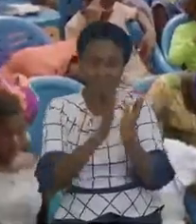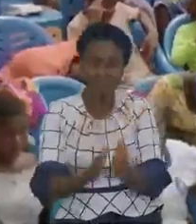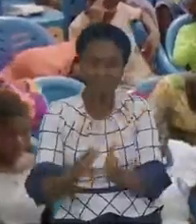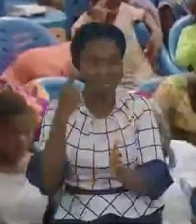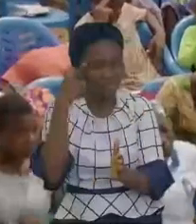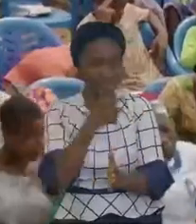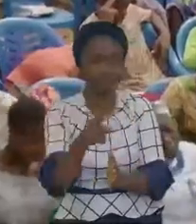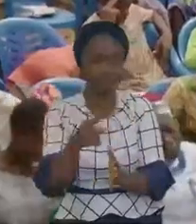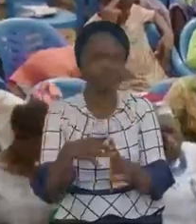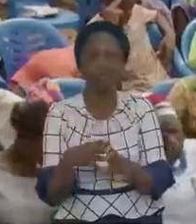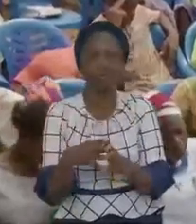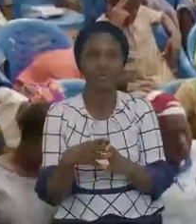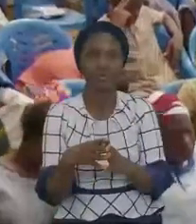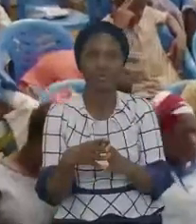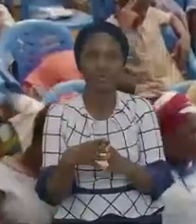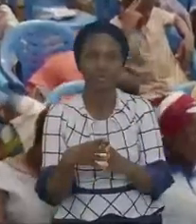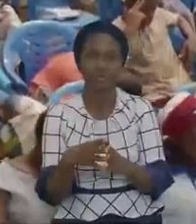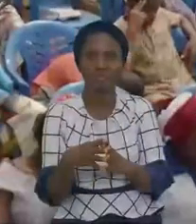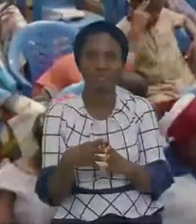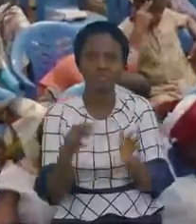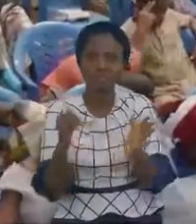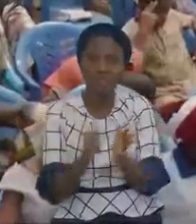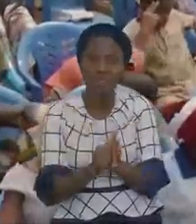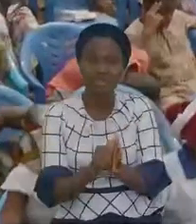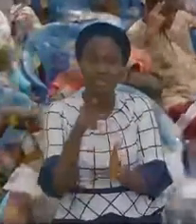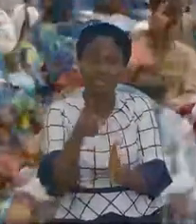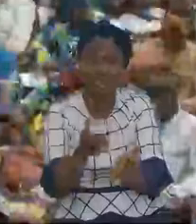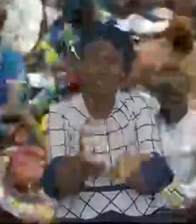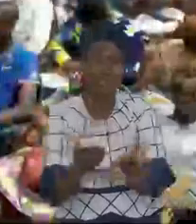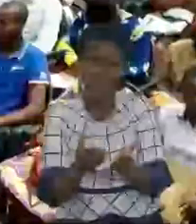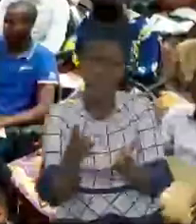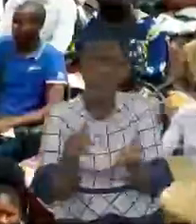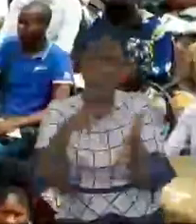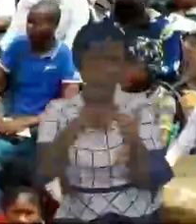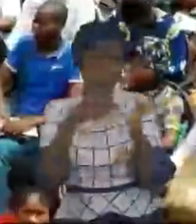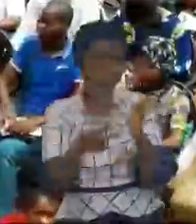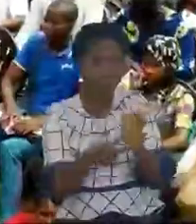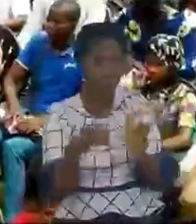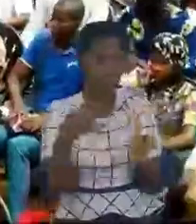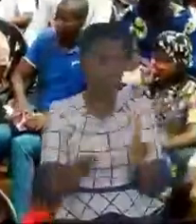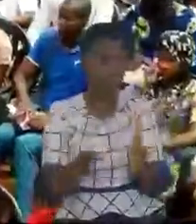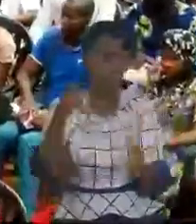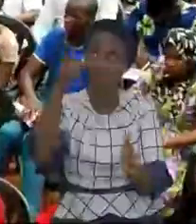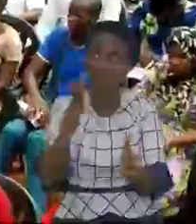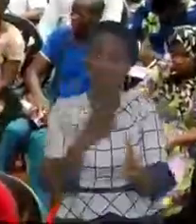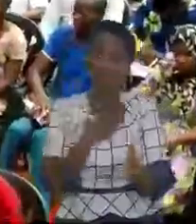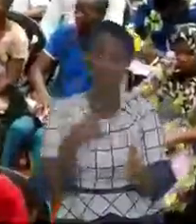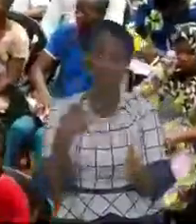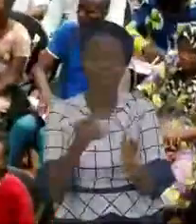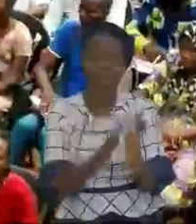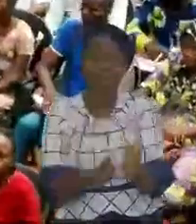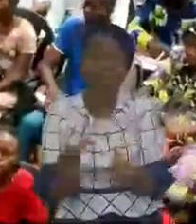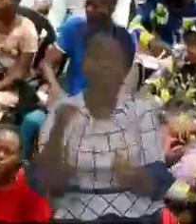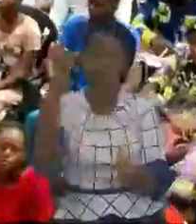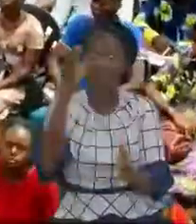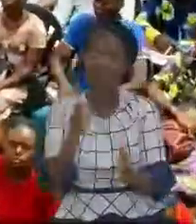que tu veux que le plan de Dieu et le plan de Dieu pour ta vie, tu iras